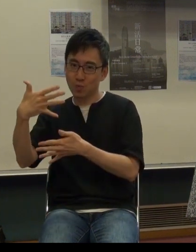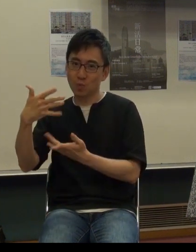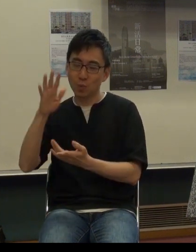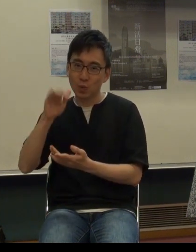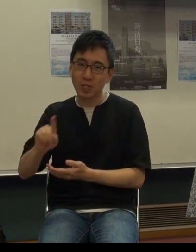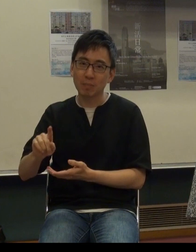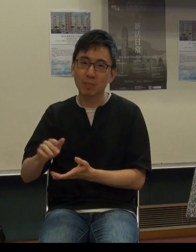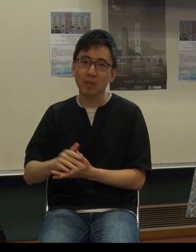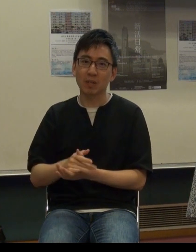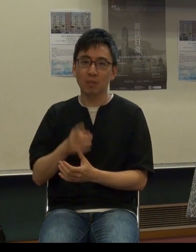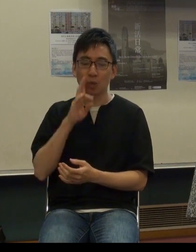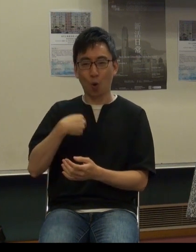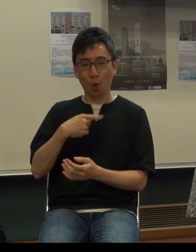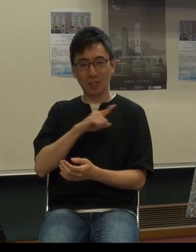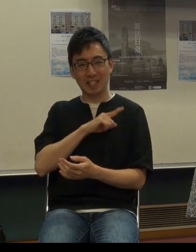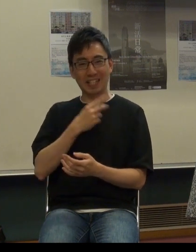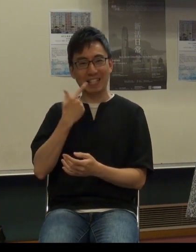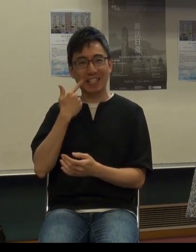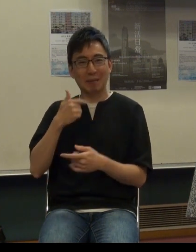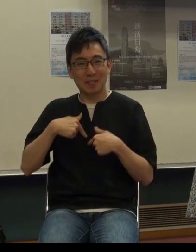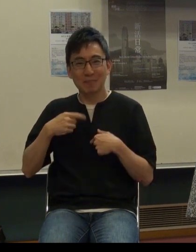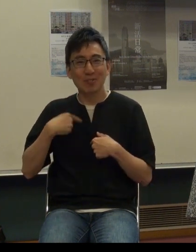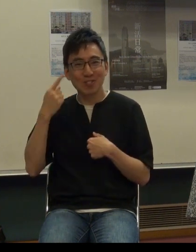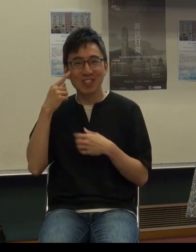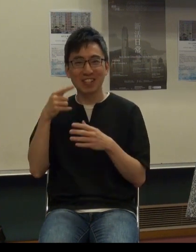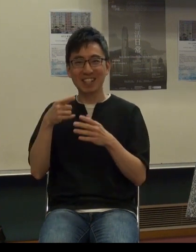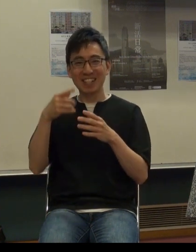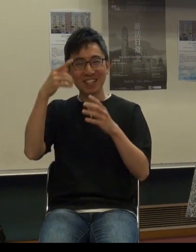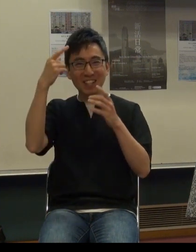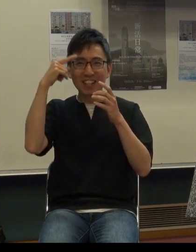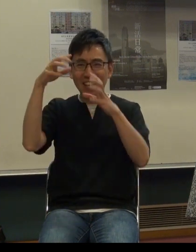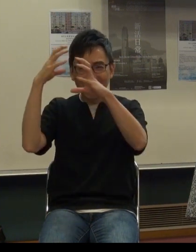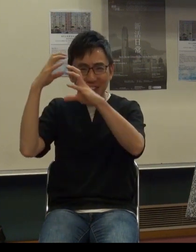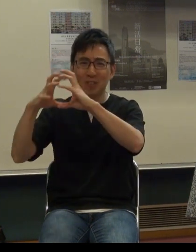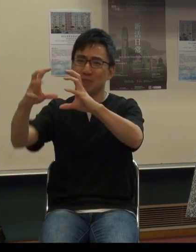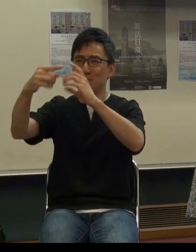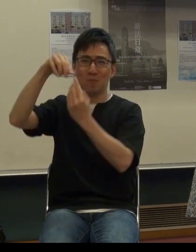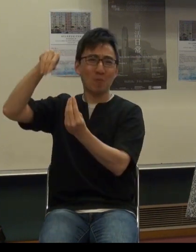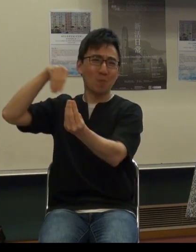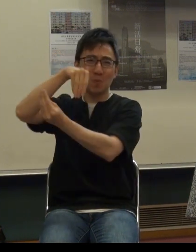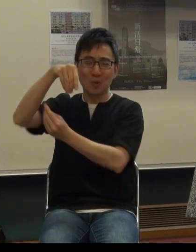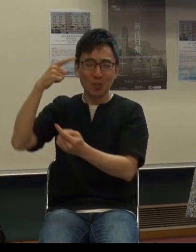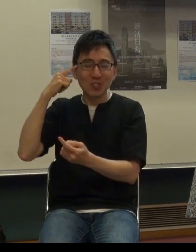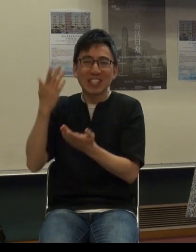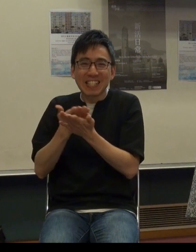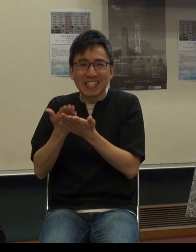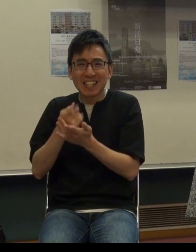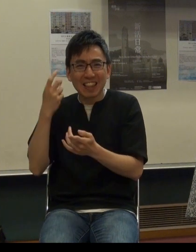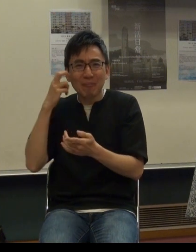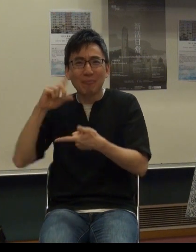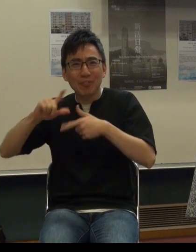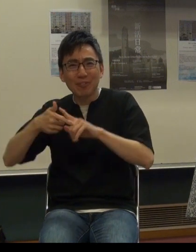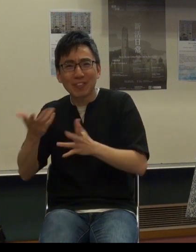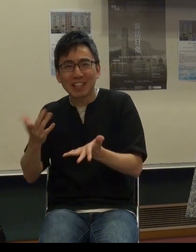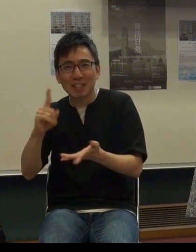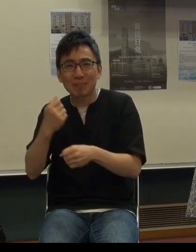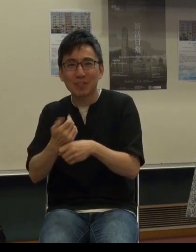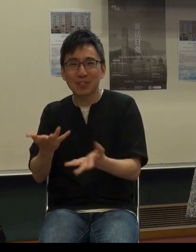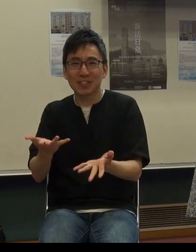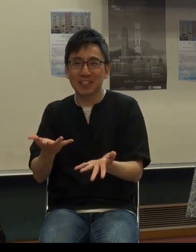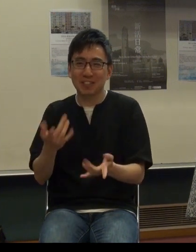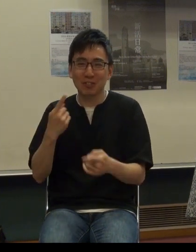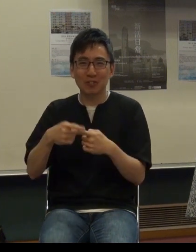我哋想，即係我個人比較貪心，想跳入你個腦裏邊，點去吸收你萬分之一嘅 knowledge 或者